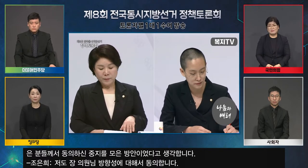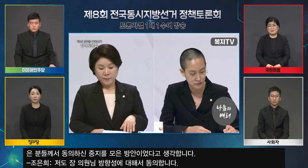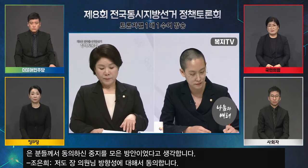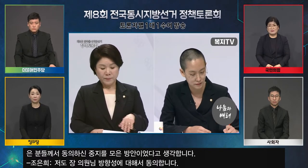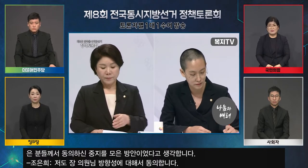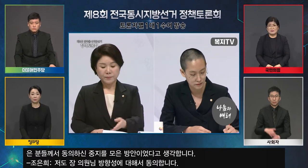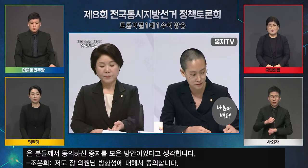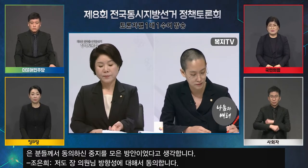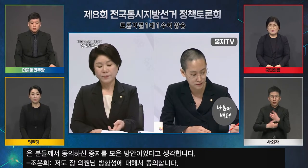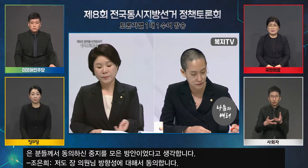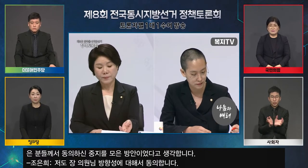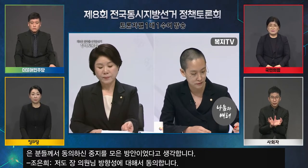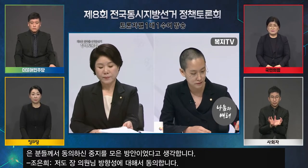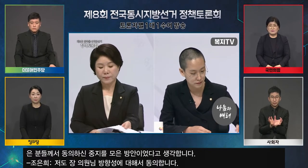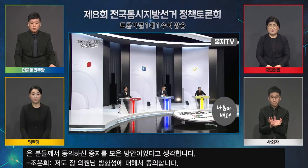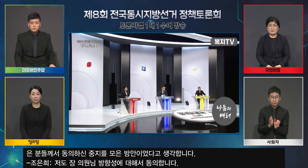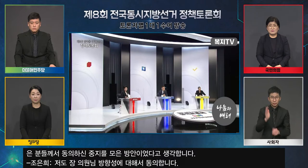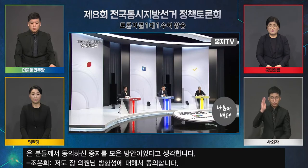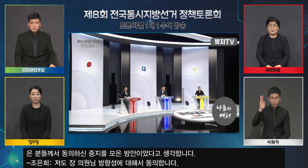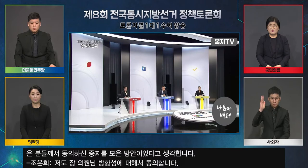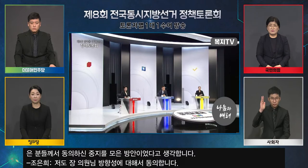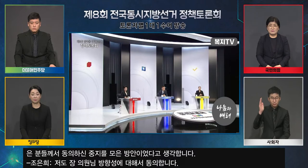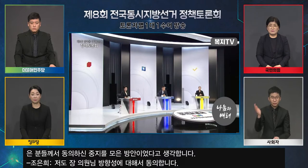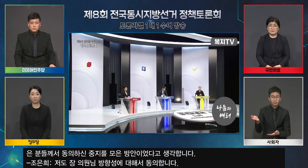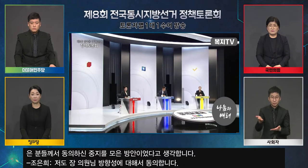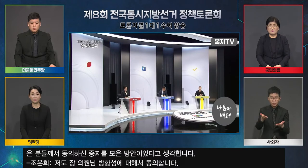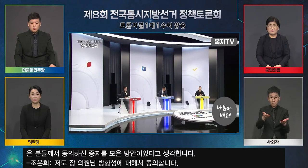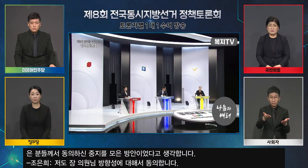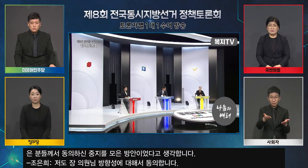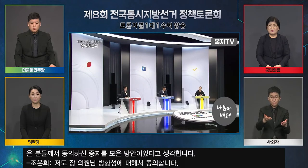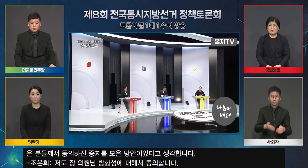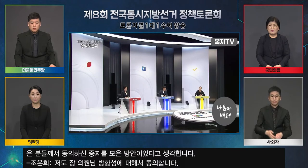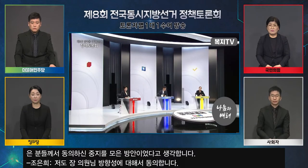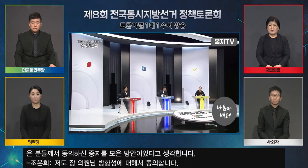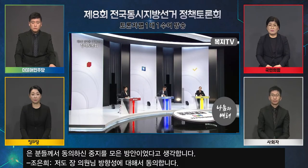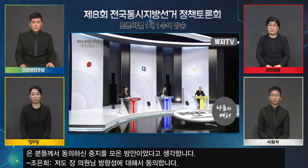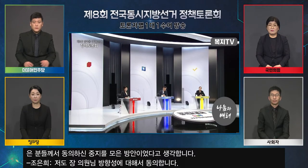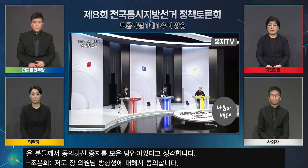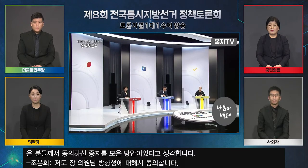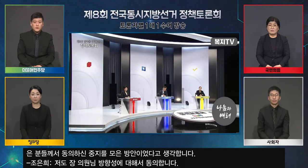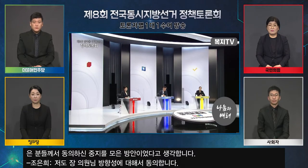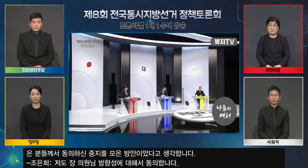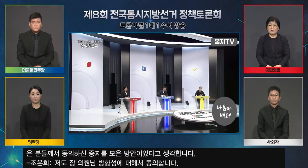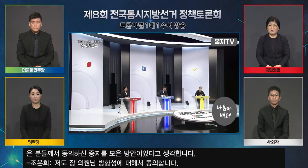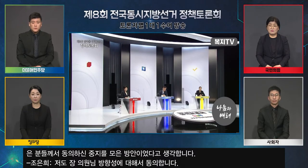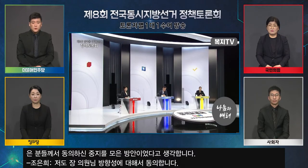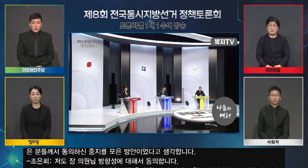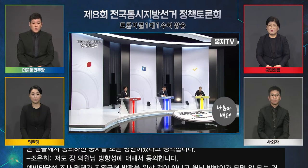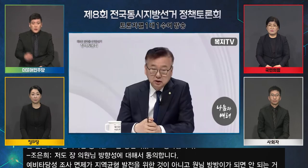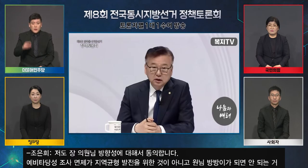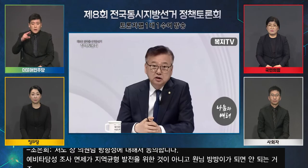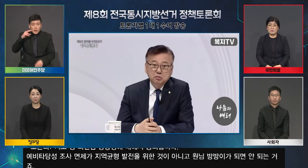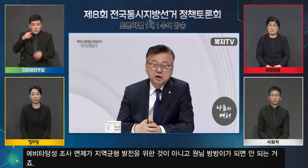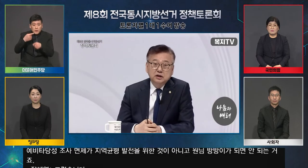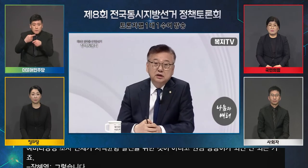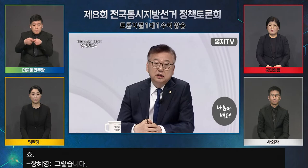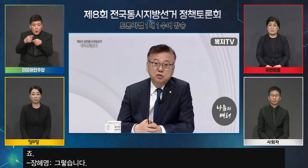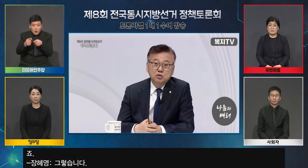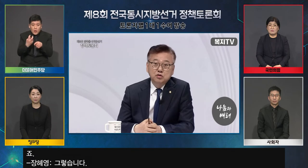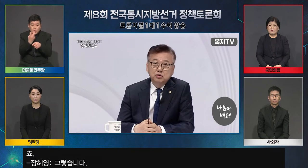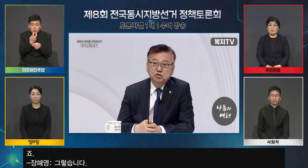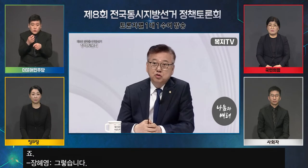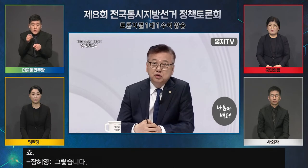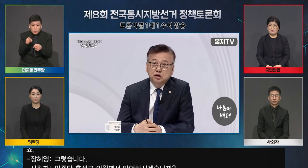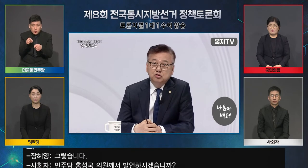민주당 홍성국 의원께서 발언하셔야 될 것 같은데 발언하시겠습니까? 예비타당성 조사는 이런 말이